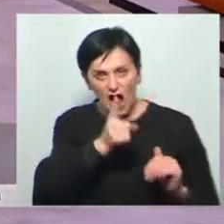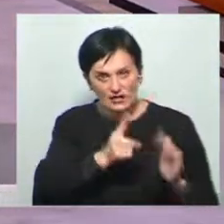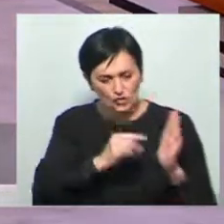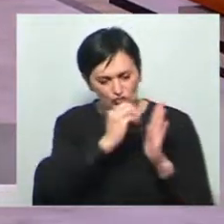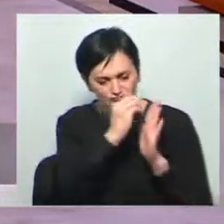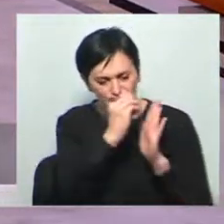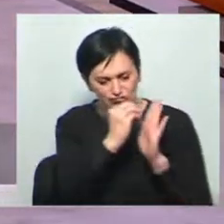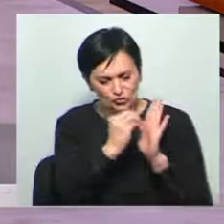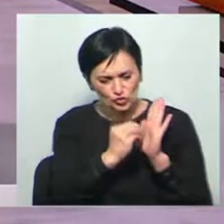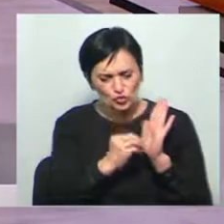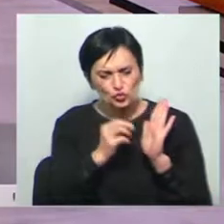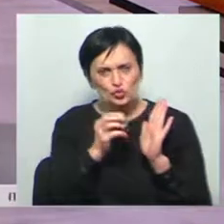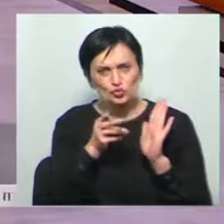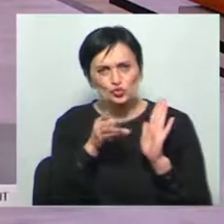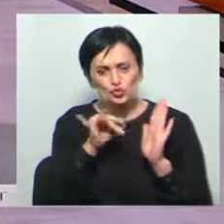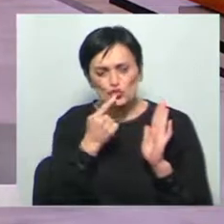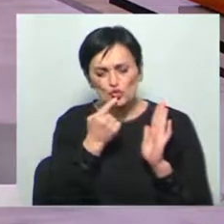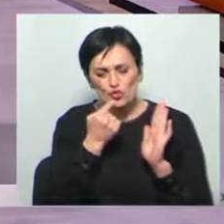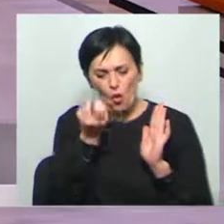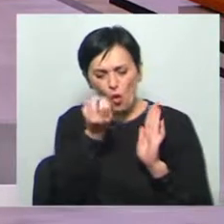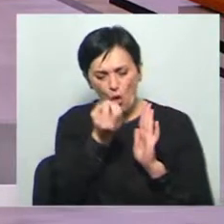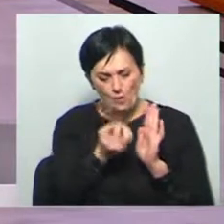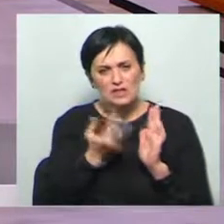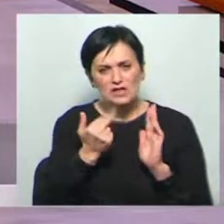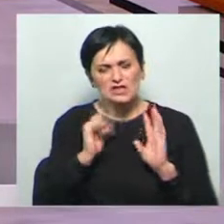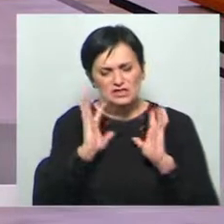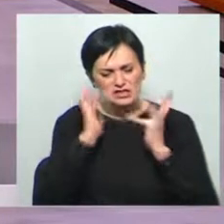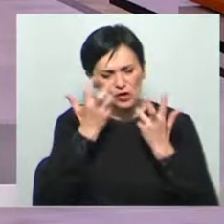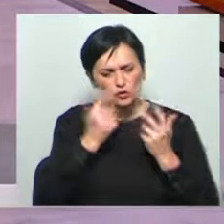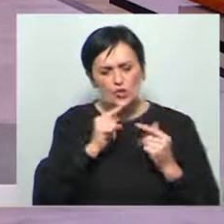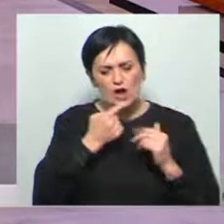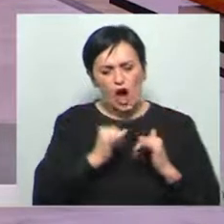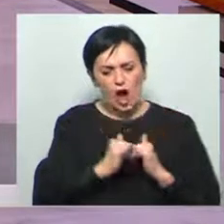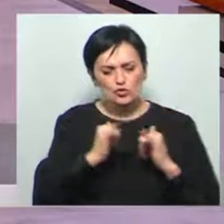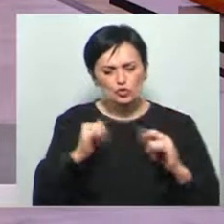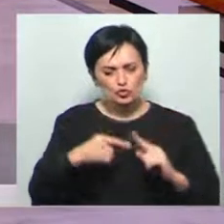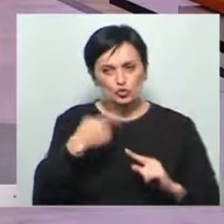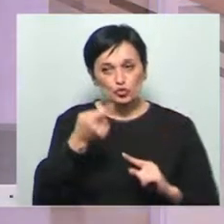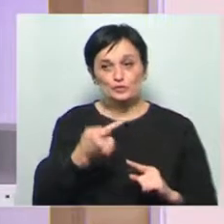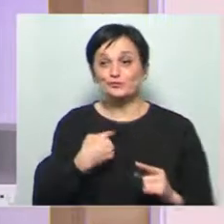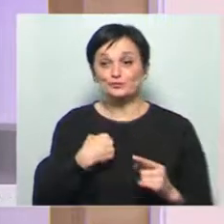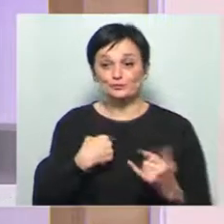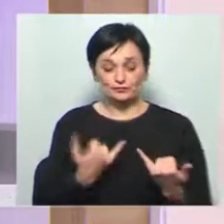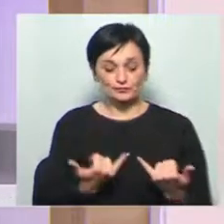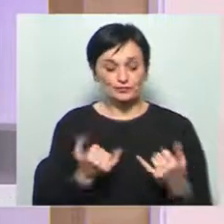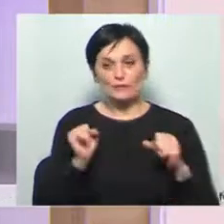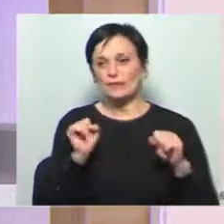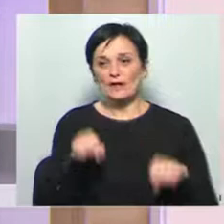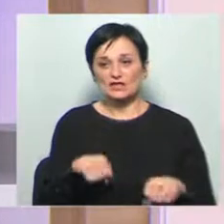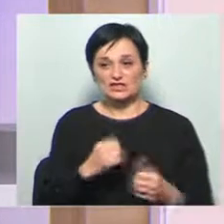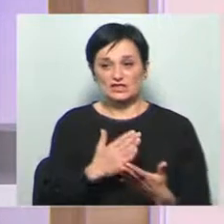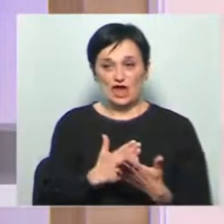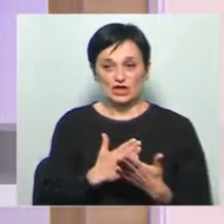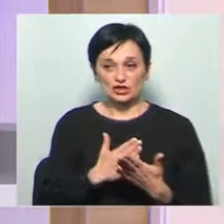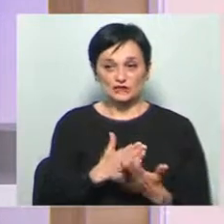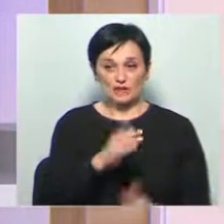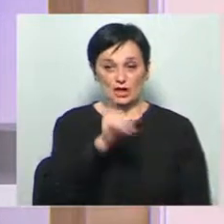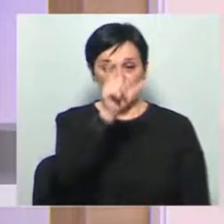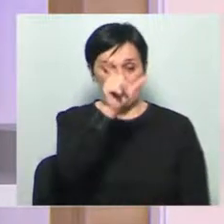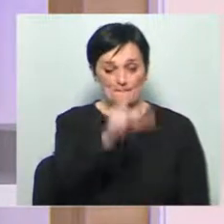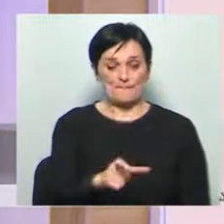და იმ შემდგომ ძალიან სერიოზულ გართულებებს. ჩვენ გვაქვს საშუალება დღეს